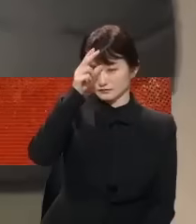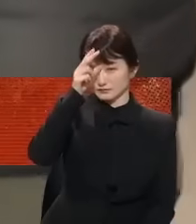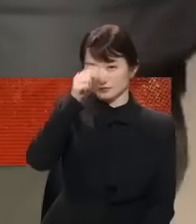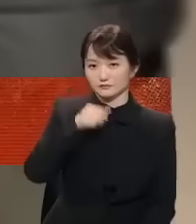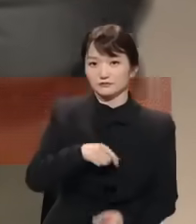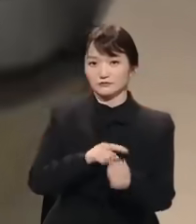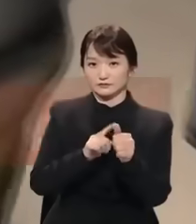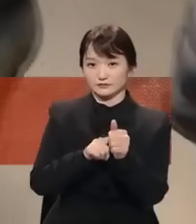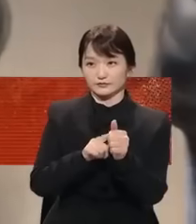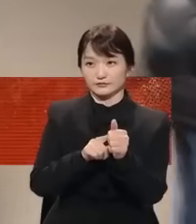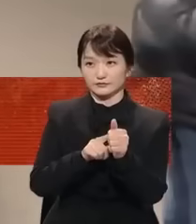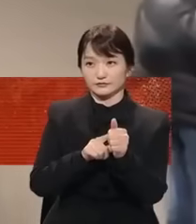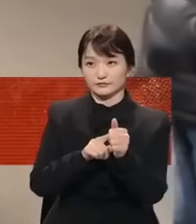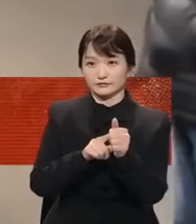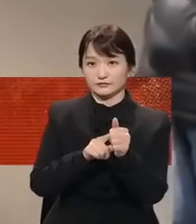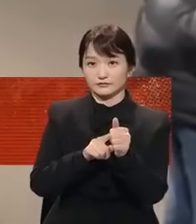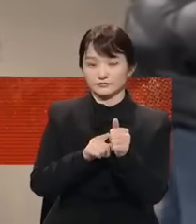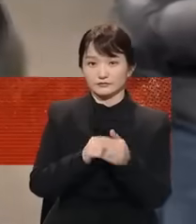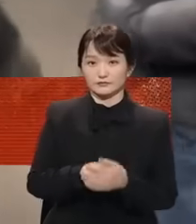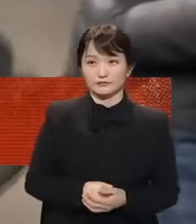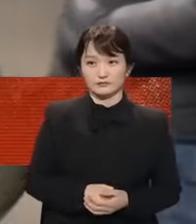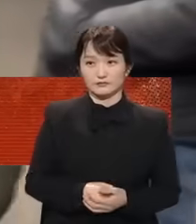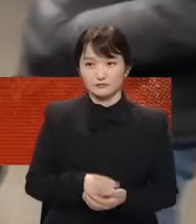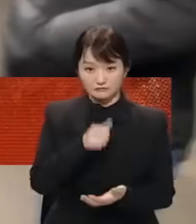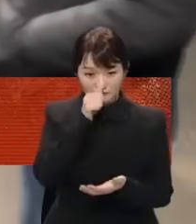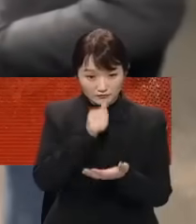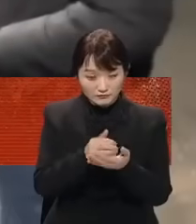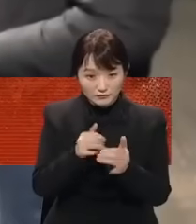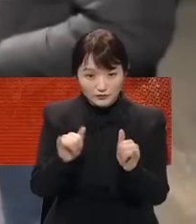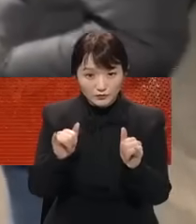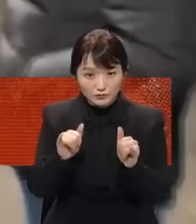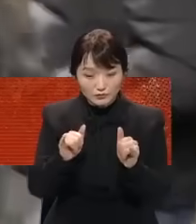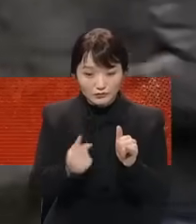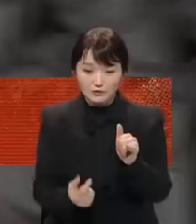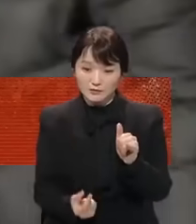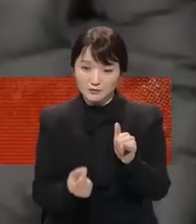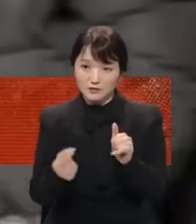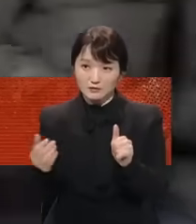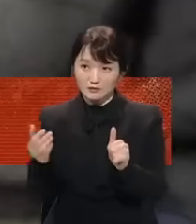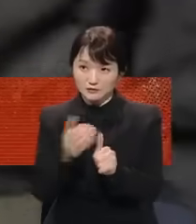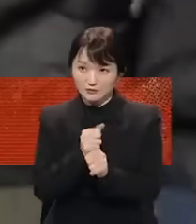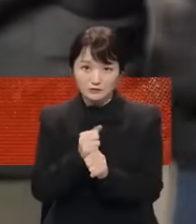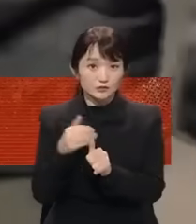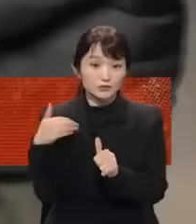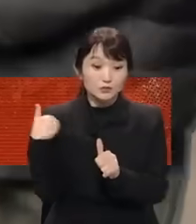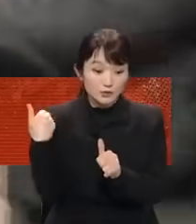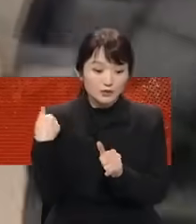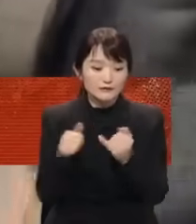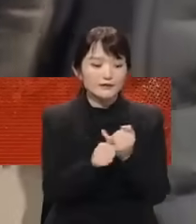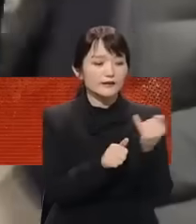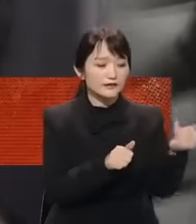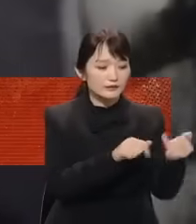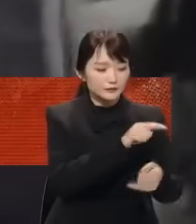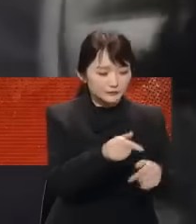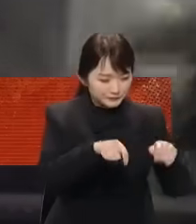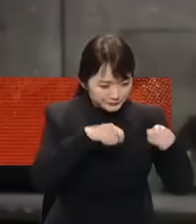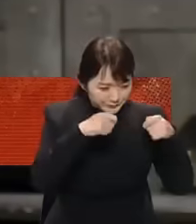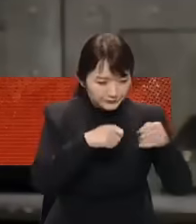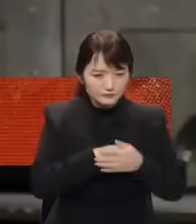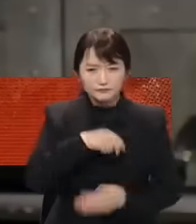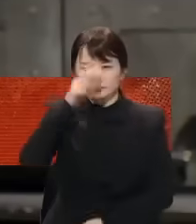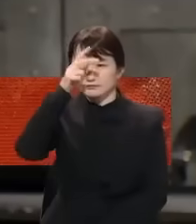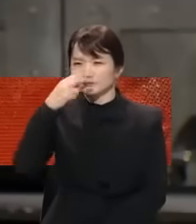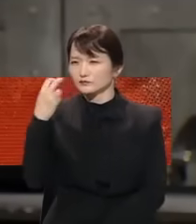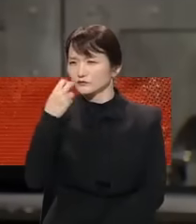남성도 아 이렇게 빨리 범인으로 특정되고 잡힐지 몰라서 아내와 저녁 식사를 했다라고 하는데요 글쎄 경찰 수사